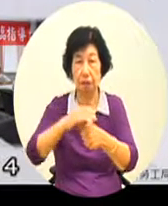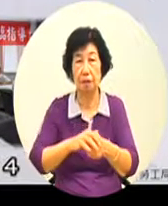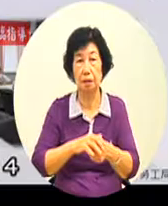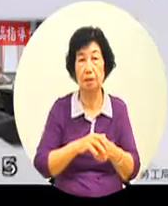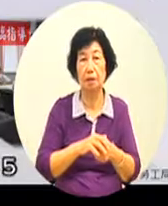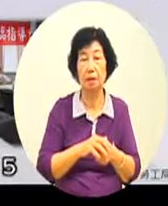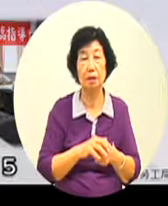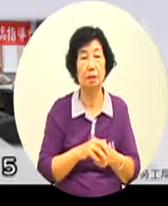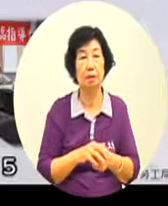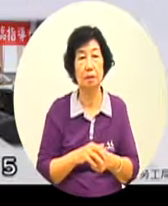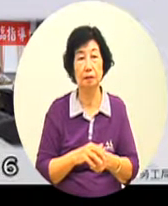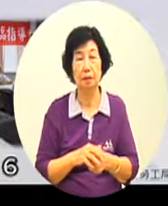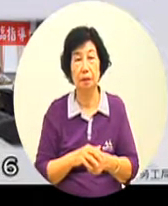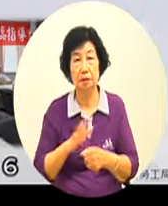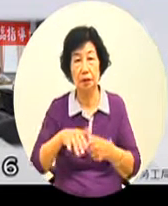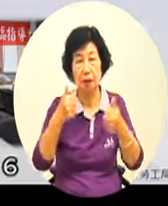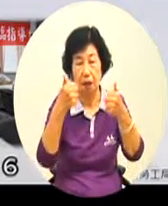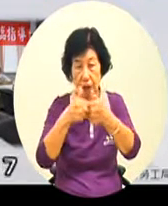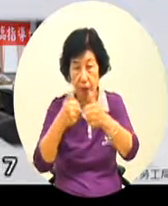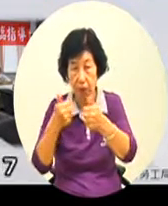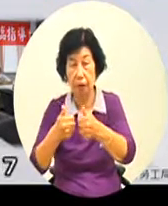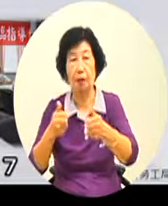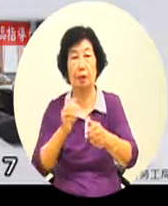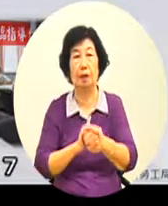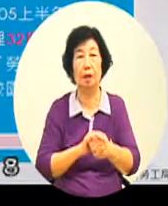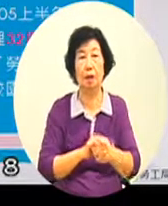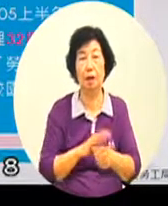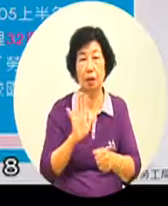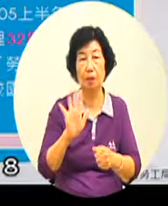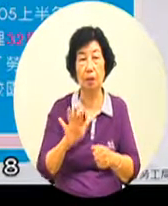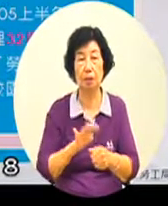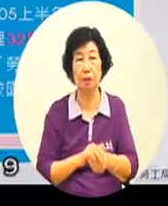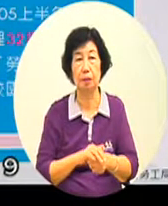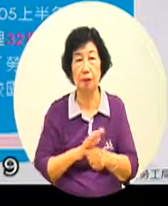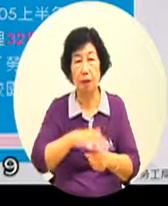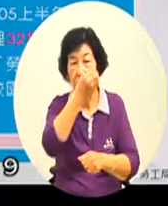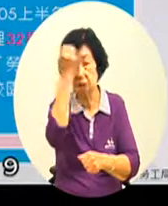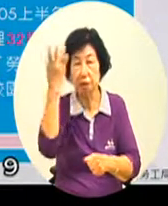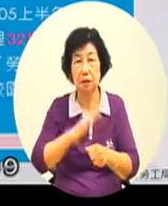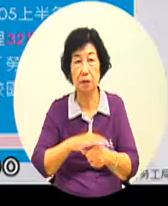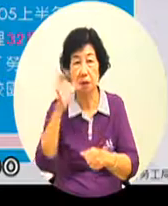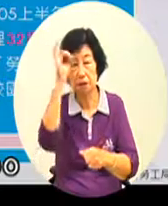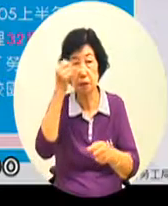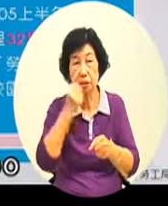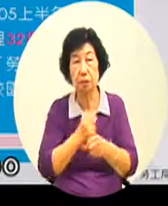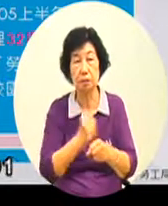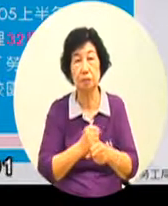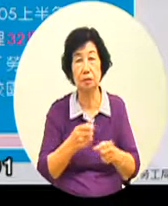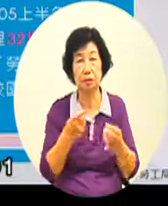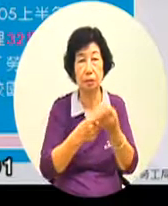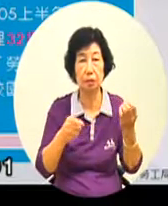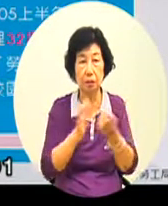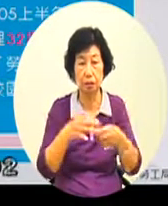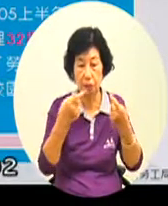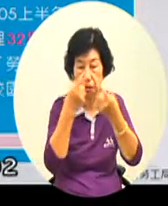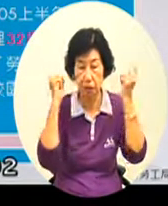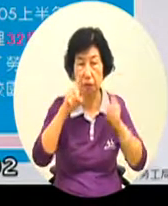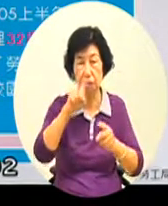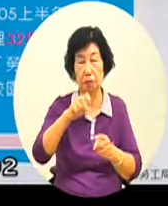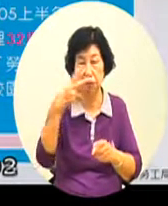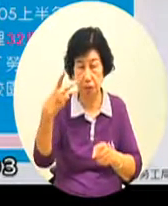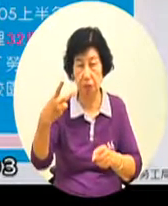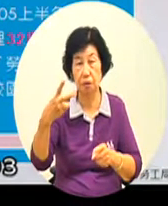的次的会议。那另外在于青年就业的部分，我们跟12所的大专院校合作设立了校